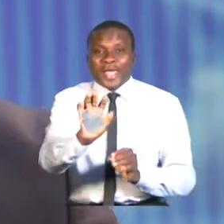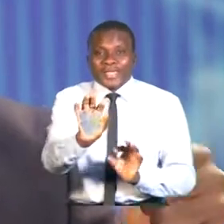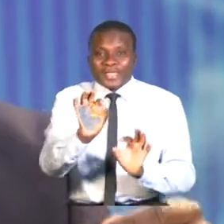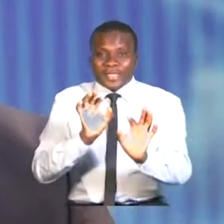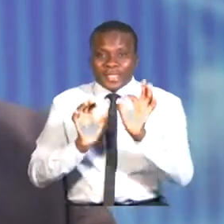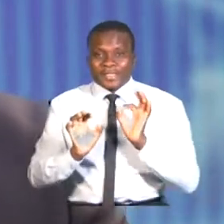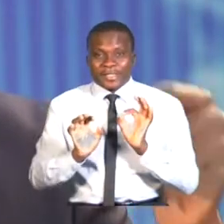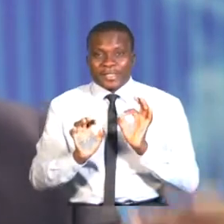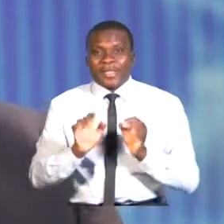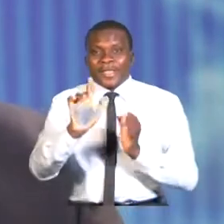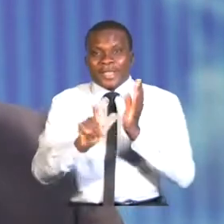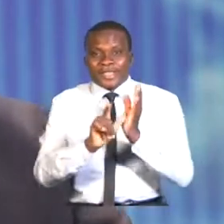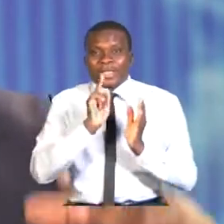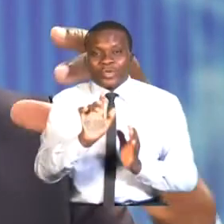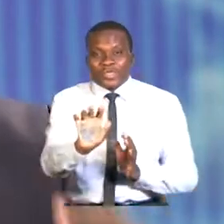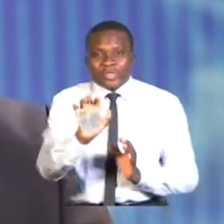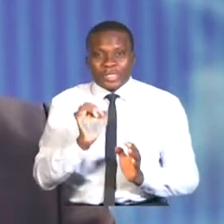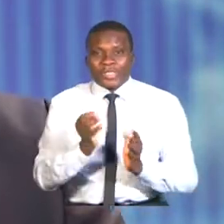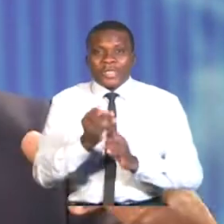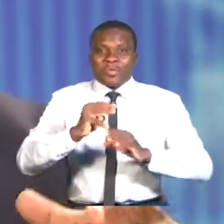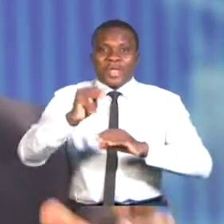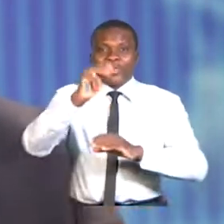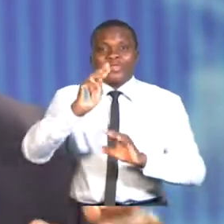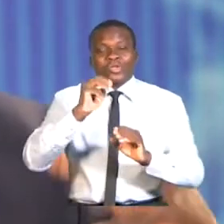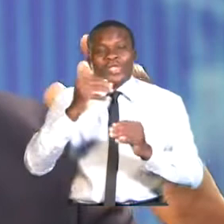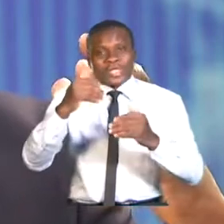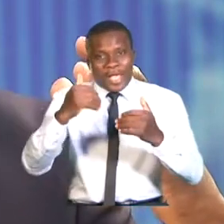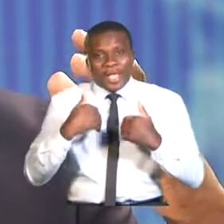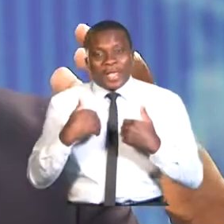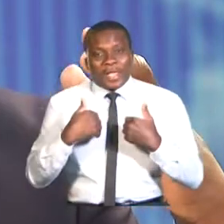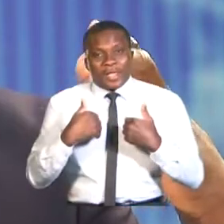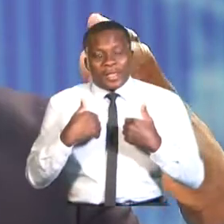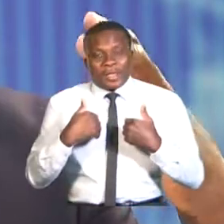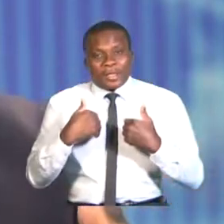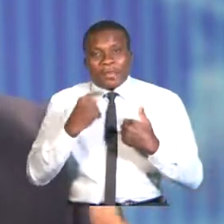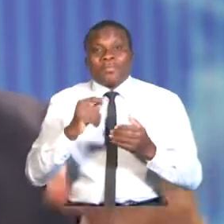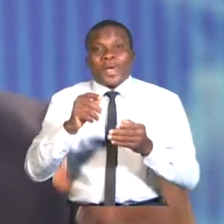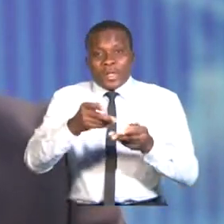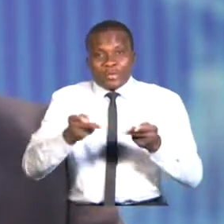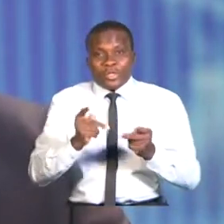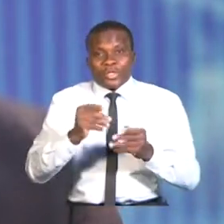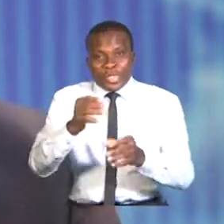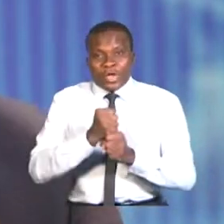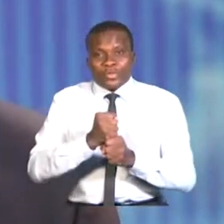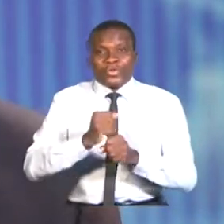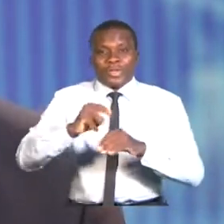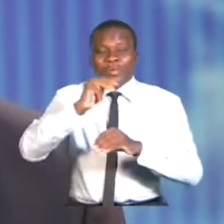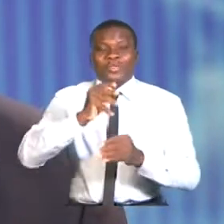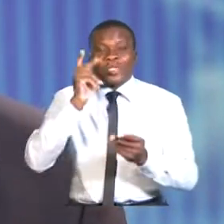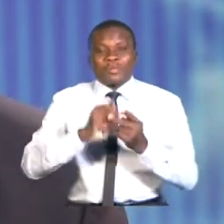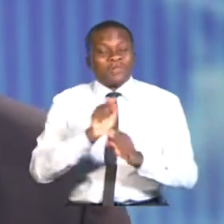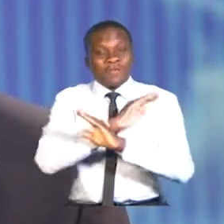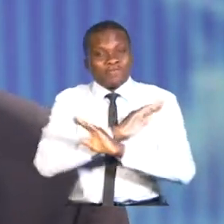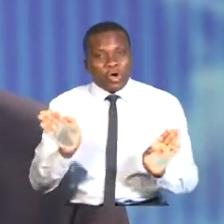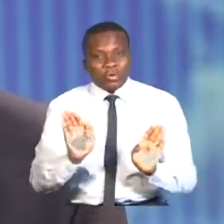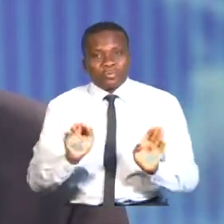ces AG aussi sont désignés par la majorité ayant par la par le parti ayant obtenu la majorité absolue